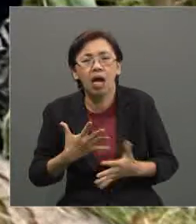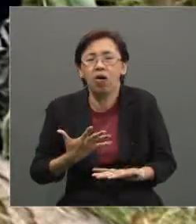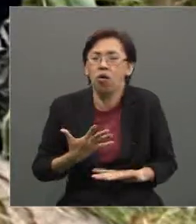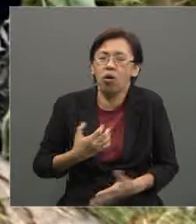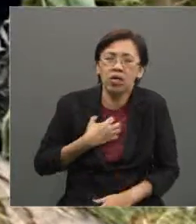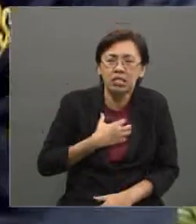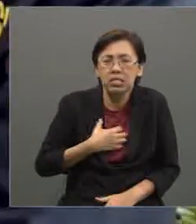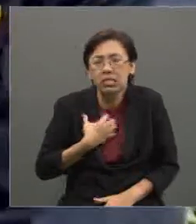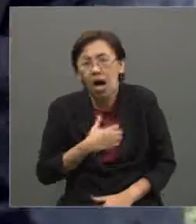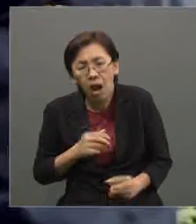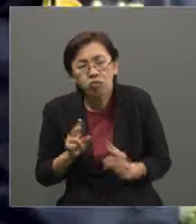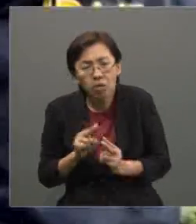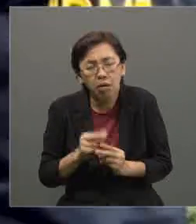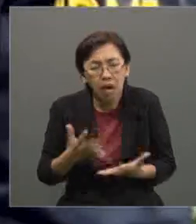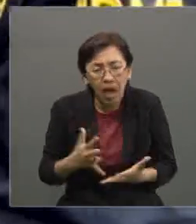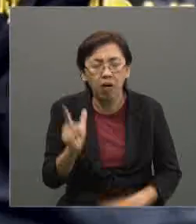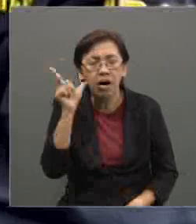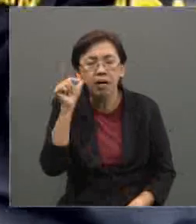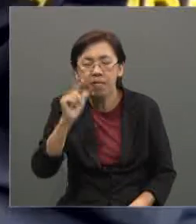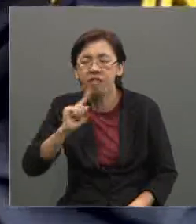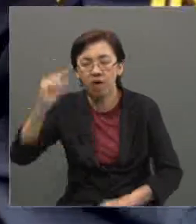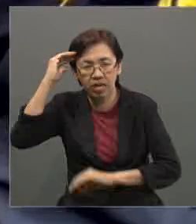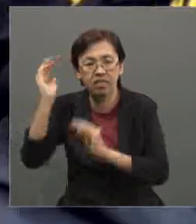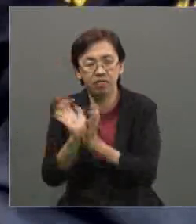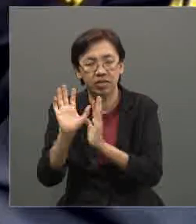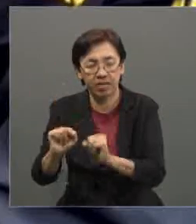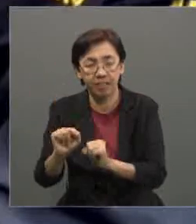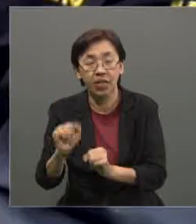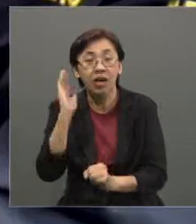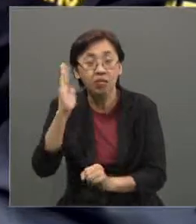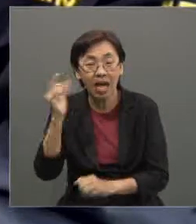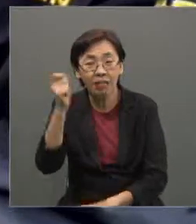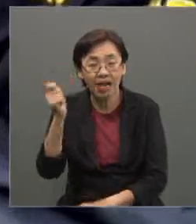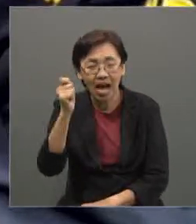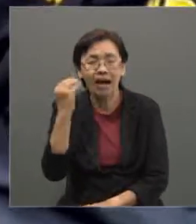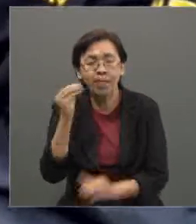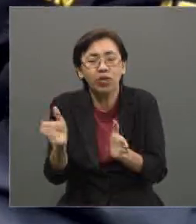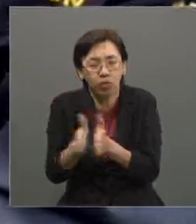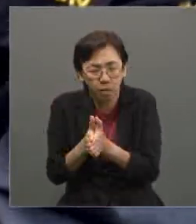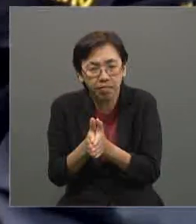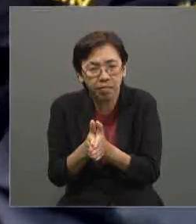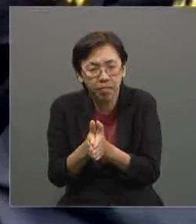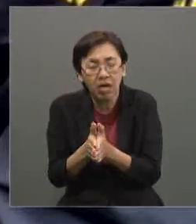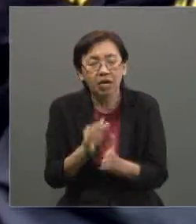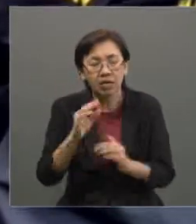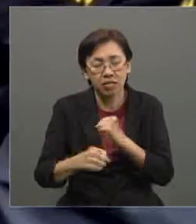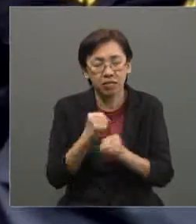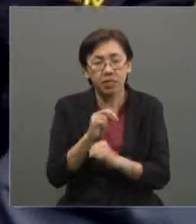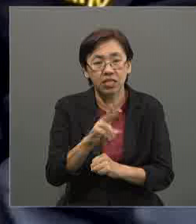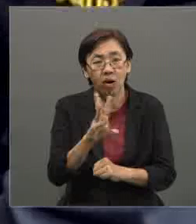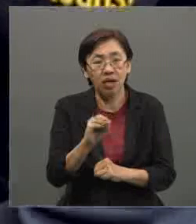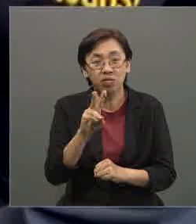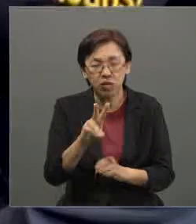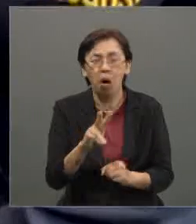ทั้งใจในเวลาต่อมาแม่ก็เข้าไปแจ้งความว่านายเอเเนี่ยเป็นอาเขยอยู่บ้านหลังเดียวกันก่อเหตุมาตั้งแต่ปี